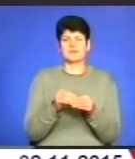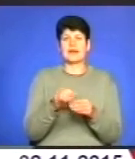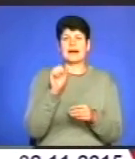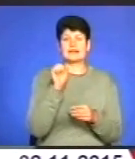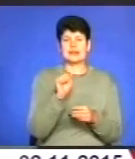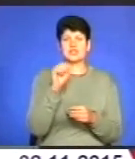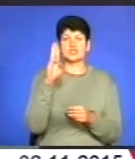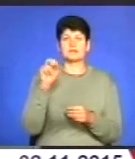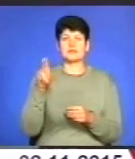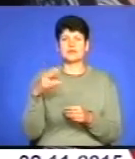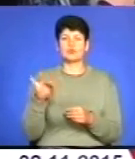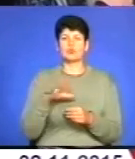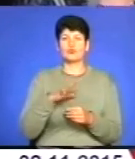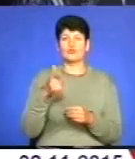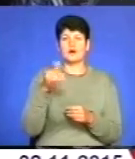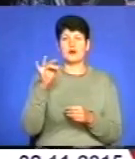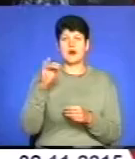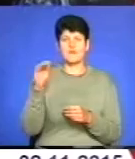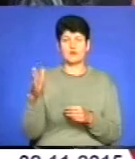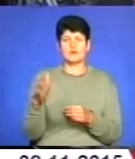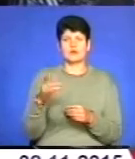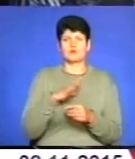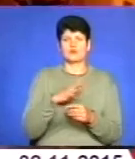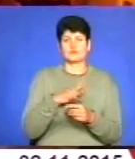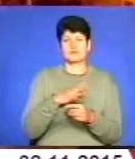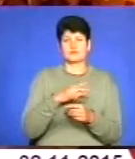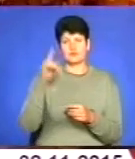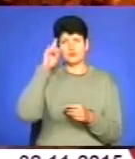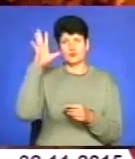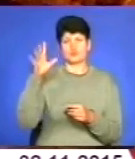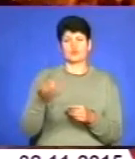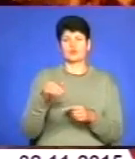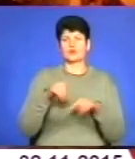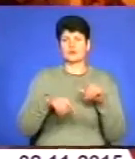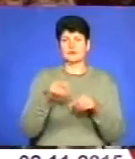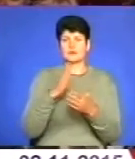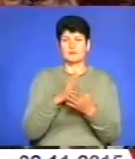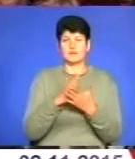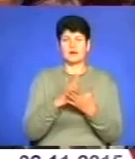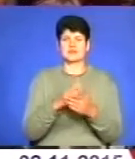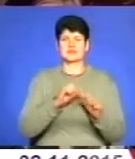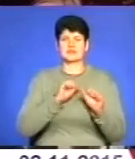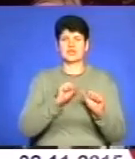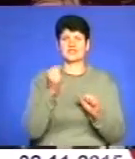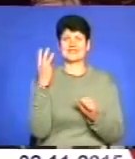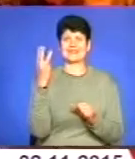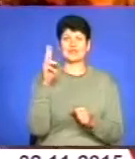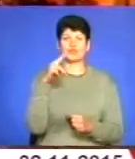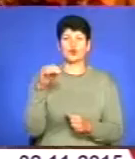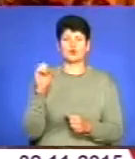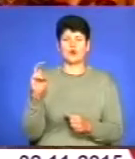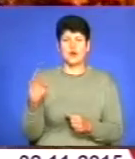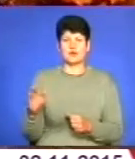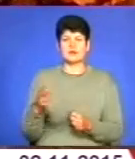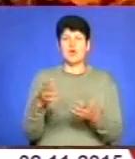Андрей Шептицький був графом, походив зі знатної родини. Він був дуже вченою людиною, мав захищені 3 докторати і все